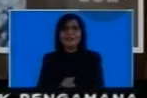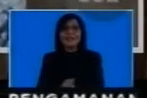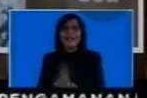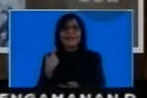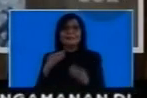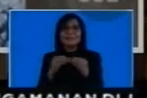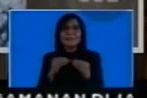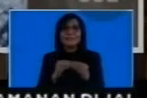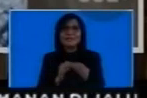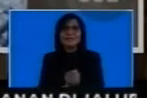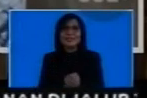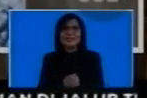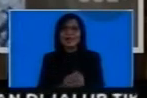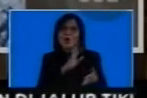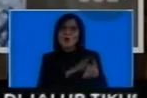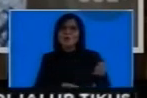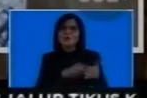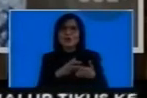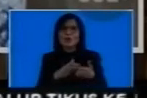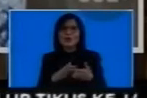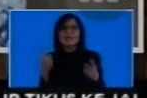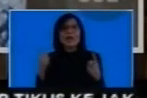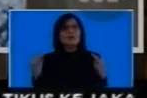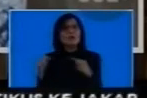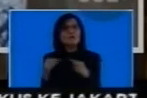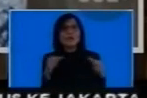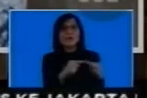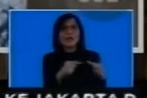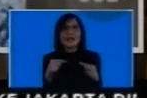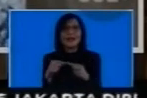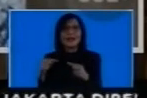banyak waktu, kita bisa bikin kurikulum yang mungkin akan